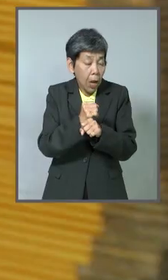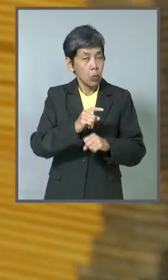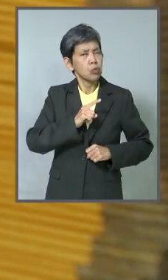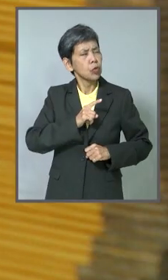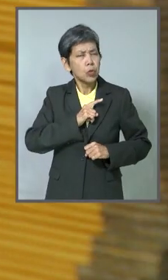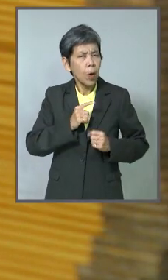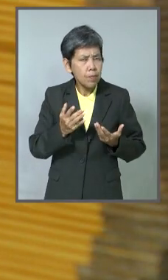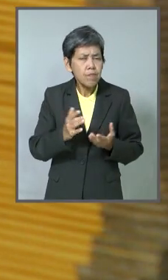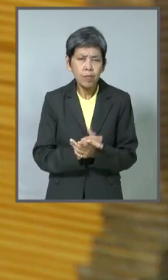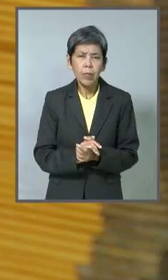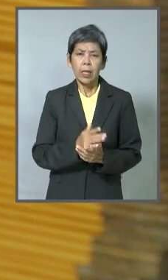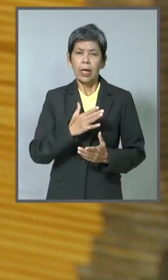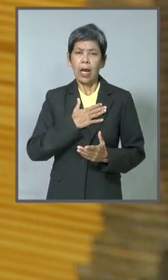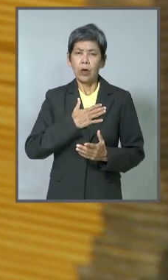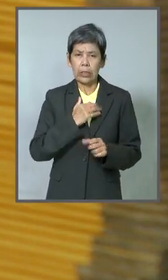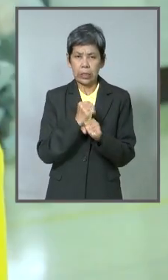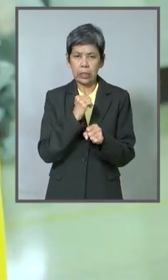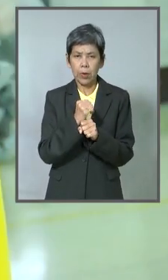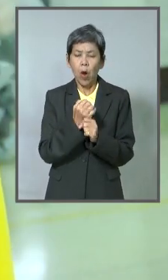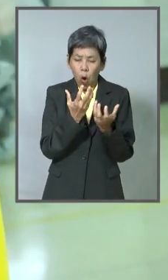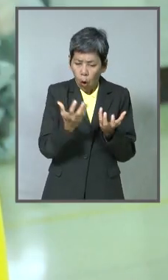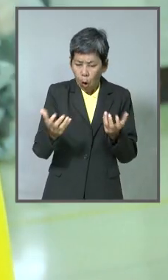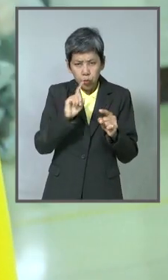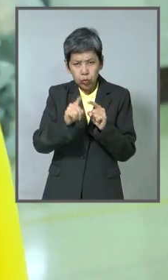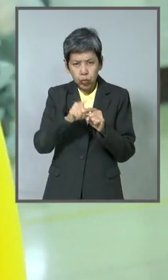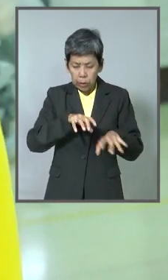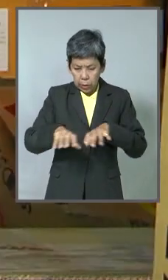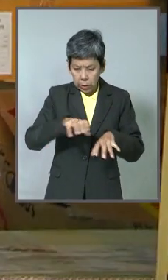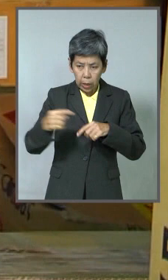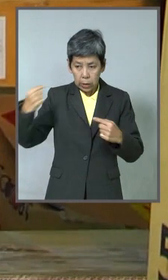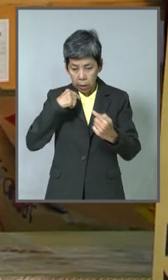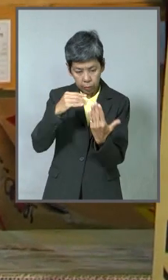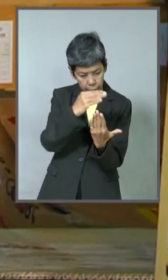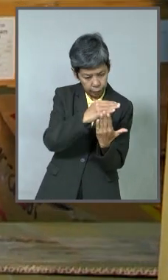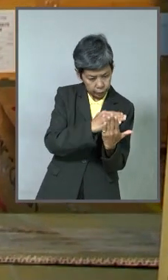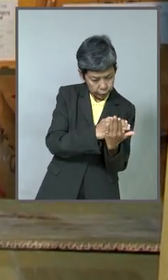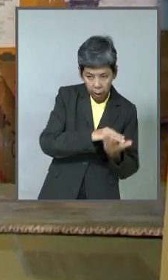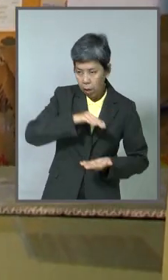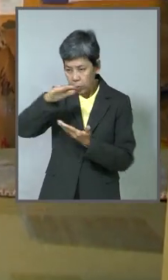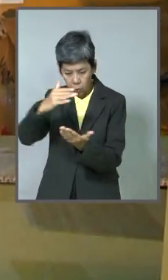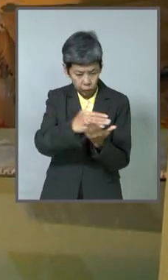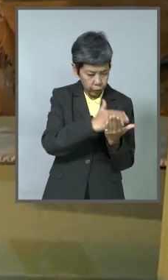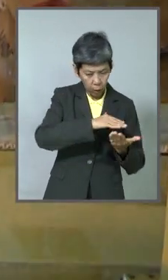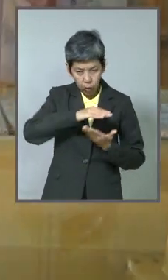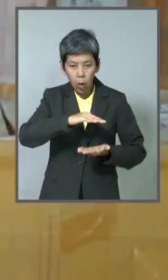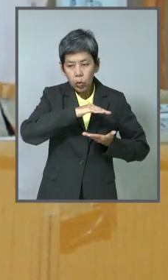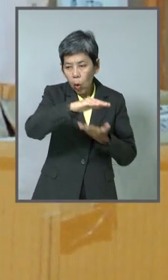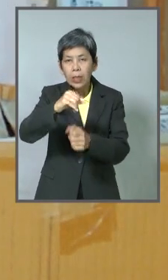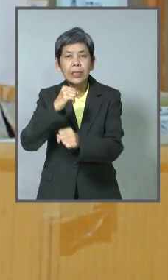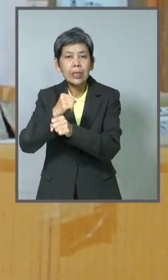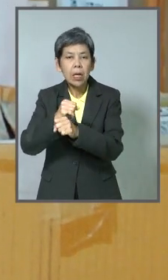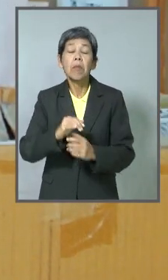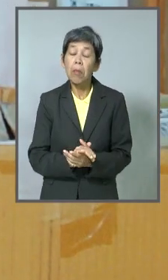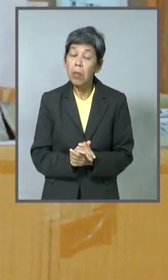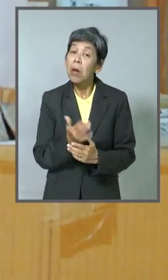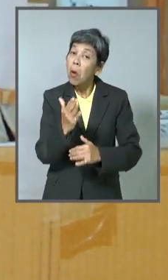ตำแหน่งหน้าที่ของเราต้องรับผิดชอบอะไรบ้างคะ ก็ดูแลสต็อกจัดออเดอร์ตามใบผลิตครับเพื่อส่งให้แ